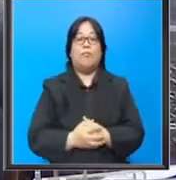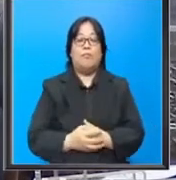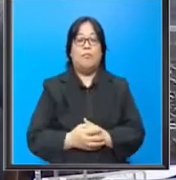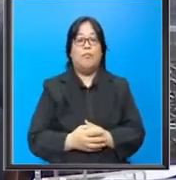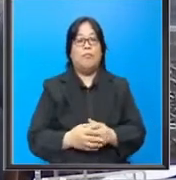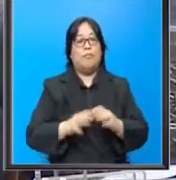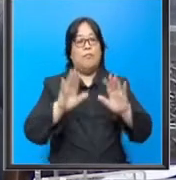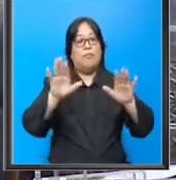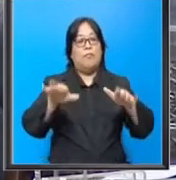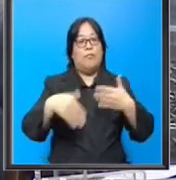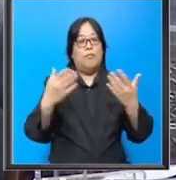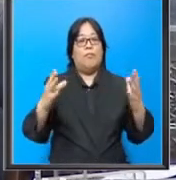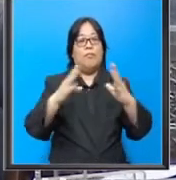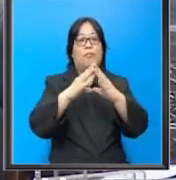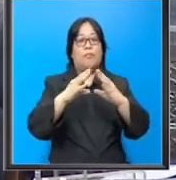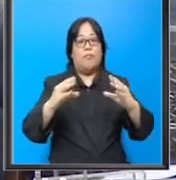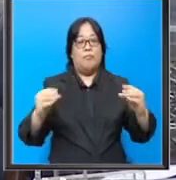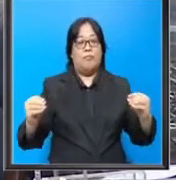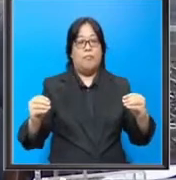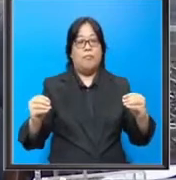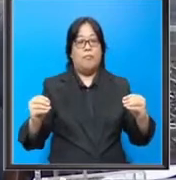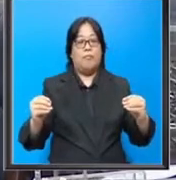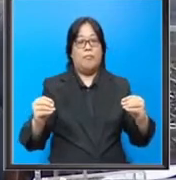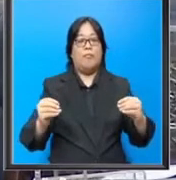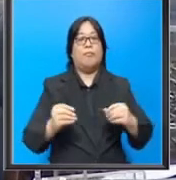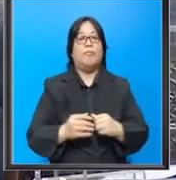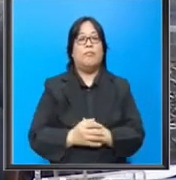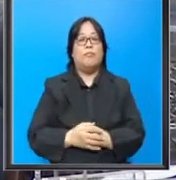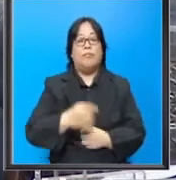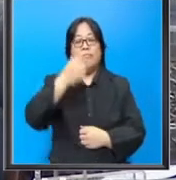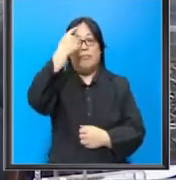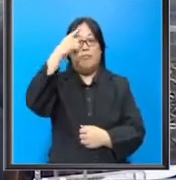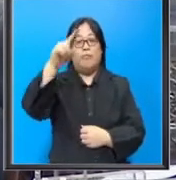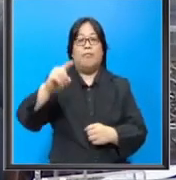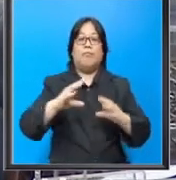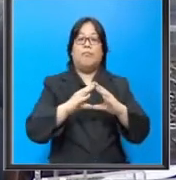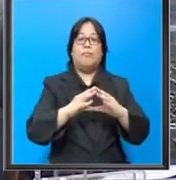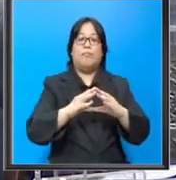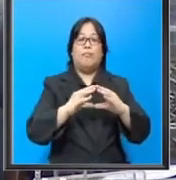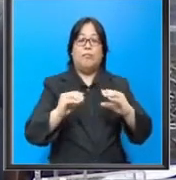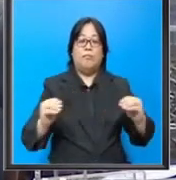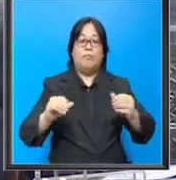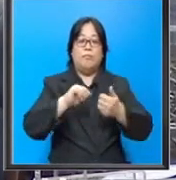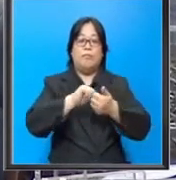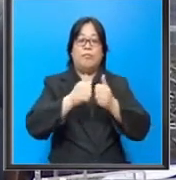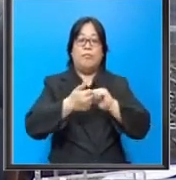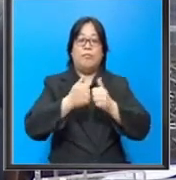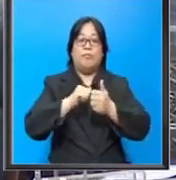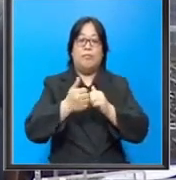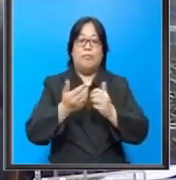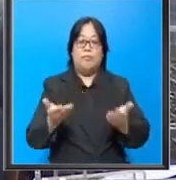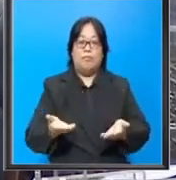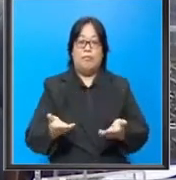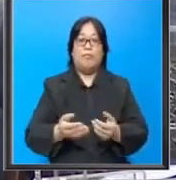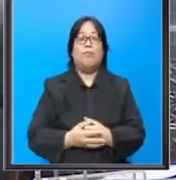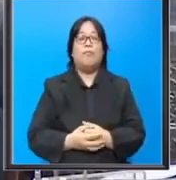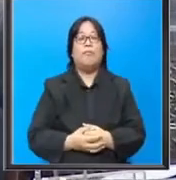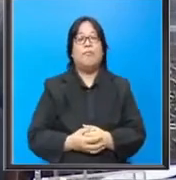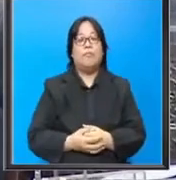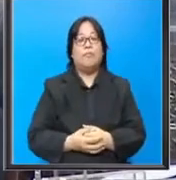Hai Bagaimanakah penyelesaian yang diambil untuk menyelesaikan permasalahan ini